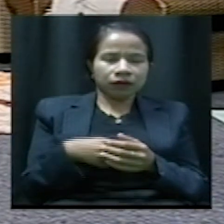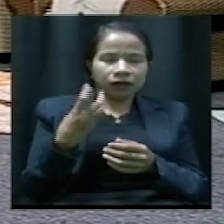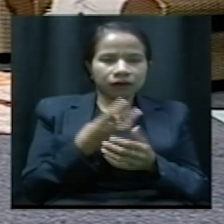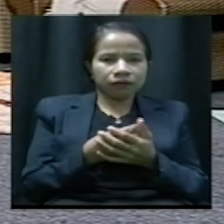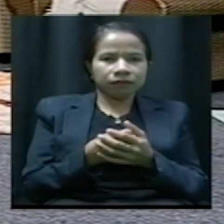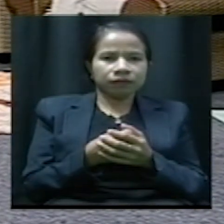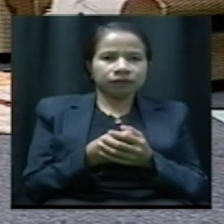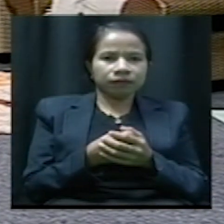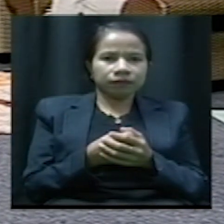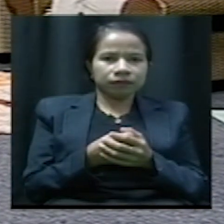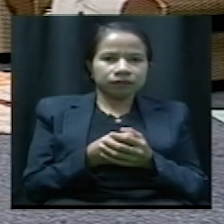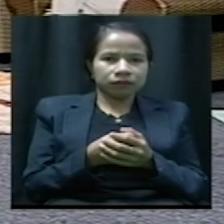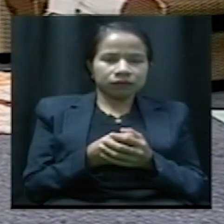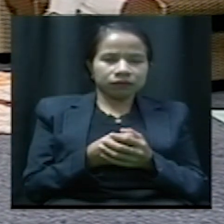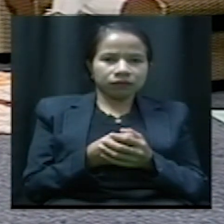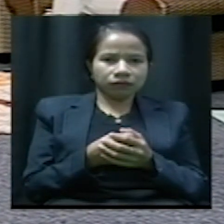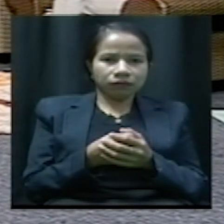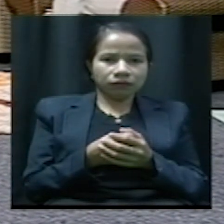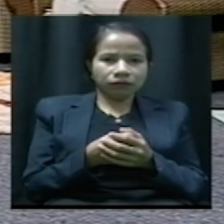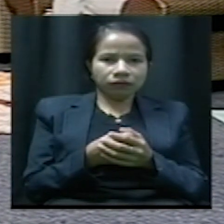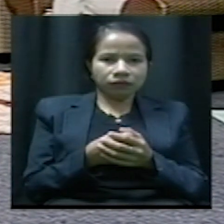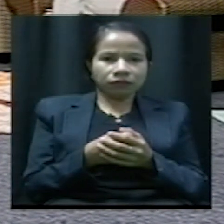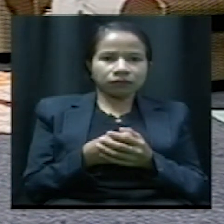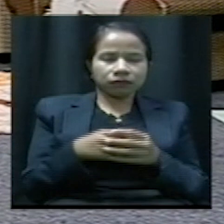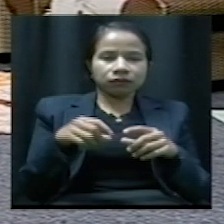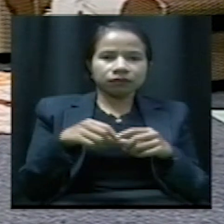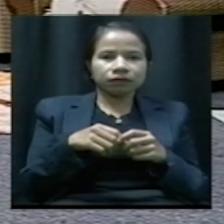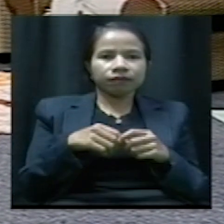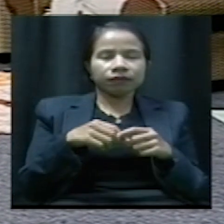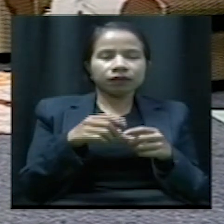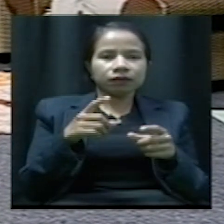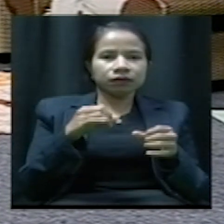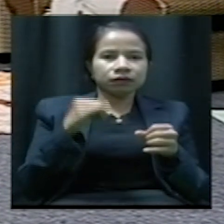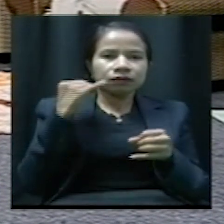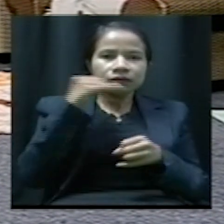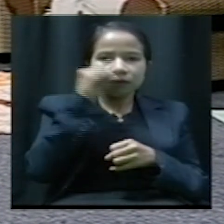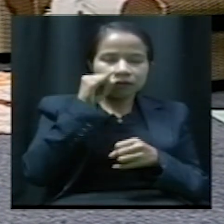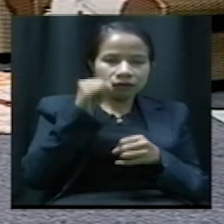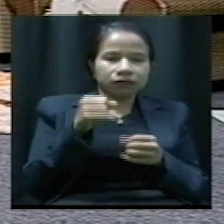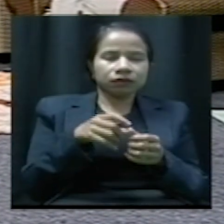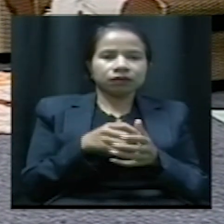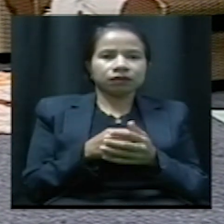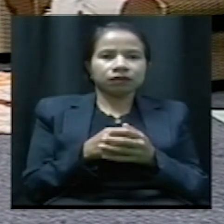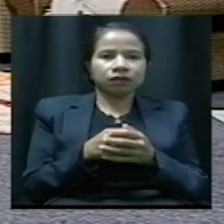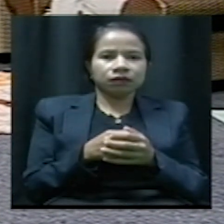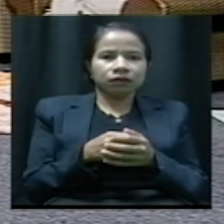focus group discussion nomos in grupo ya discussion grupo nomos in depth interview entrevista klean liu ho